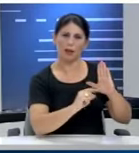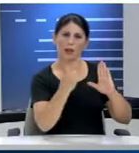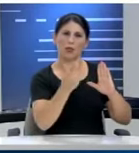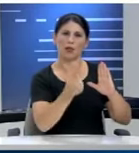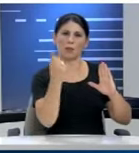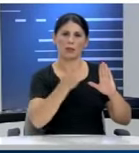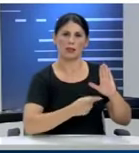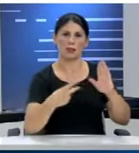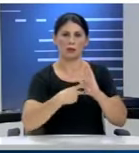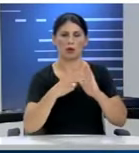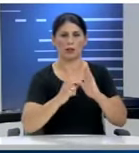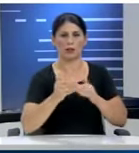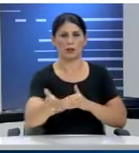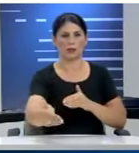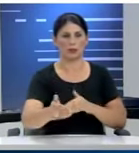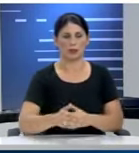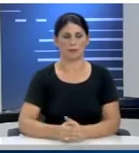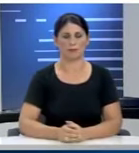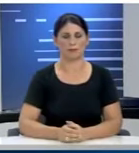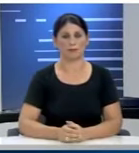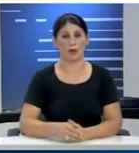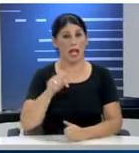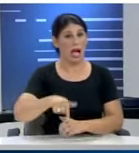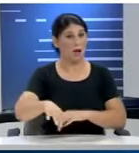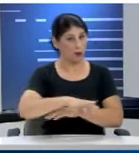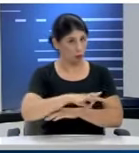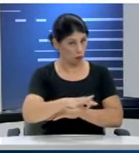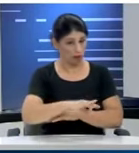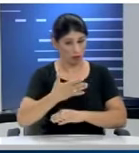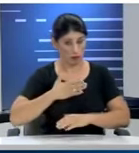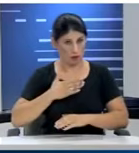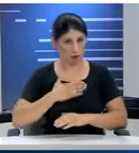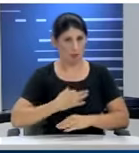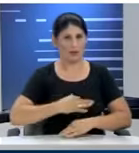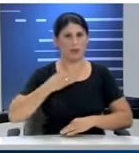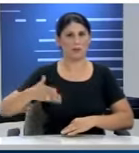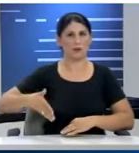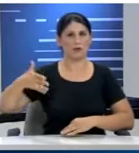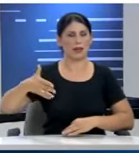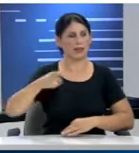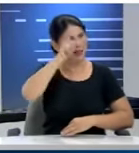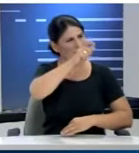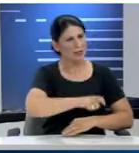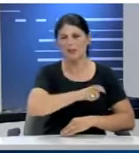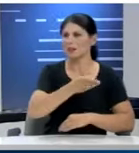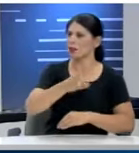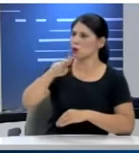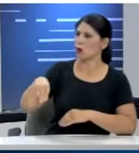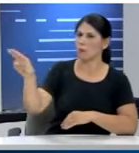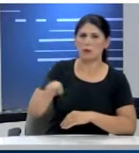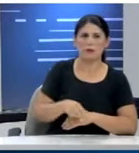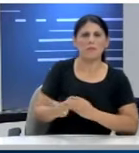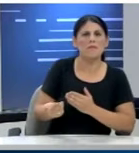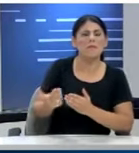μετά. Εσείς αυτό το σχέδιο, κύριε Μητσοτάκη, το απορρίψατε πριν